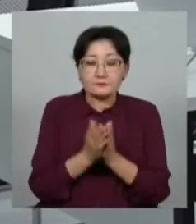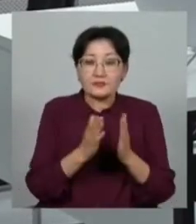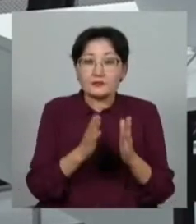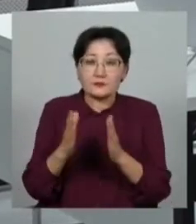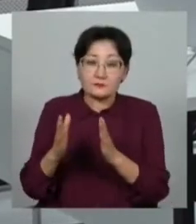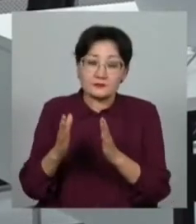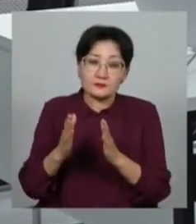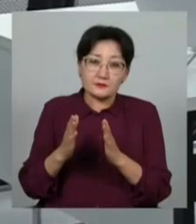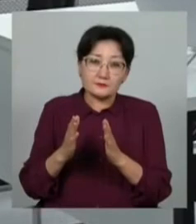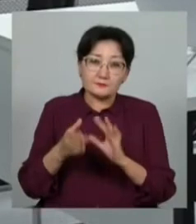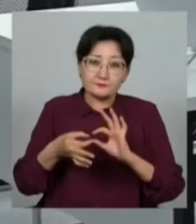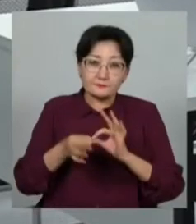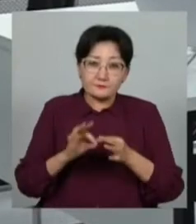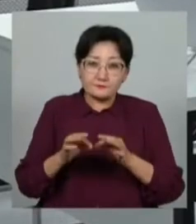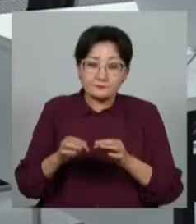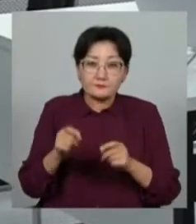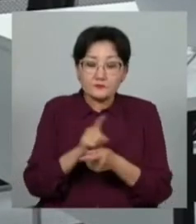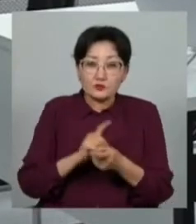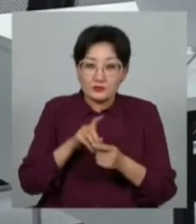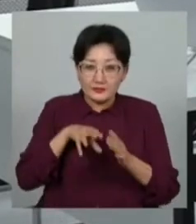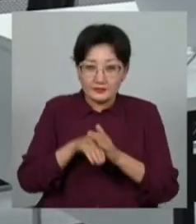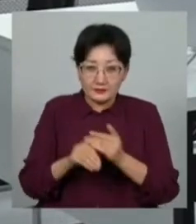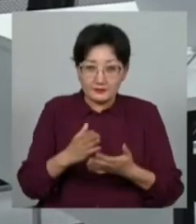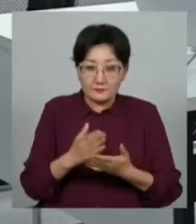кітапханамызды күрделі өзгеріс енгіздік.